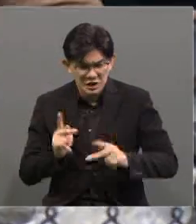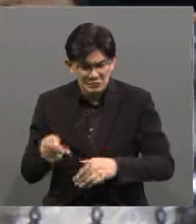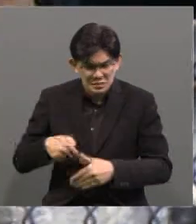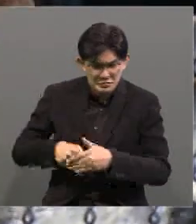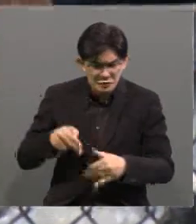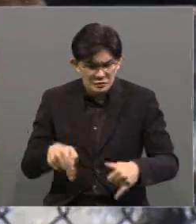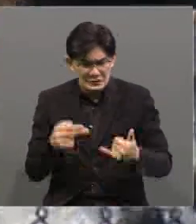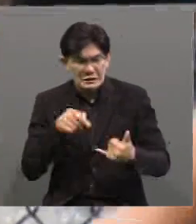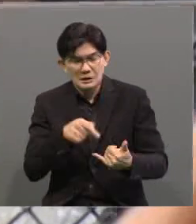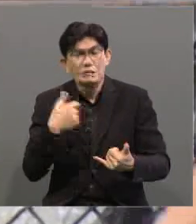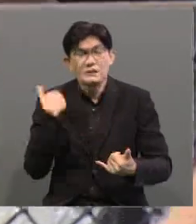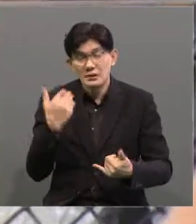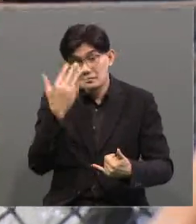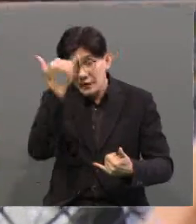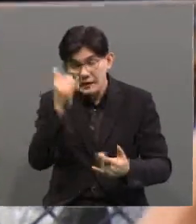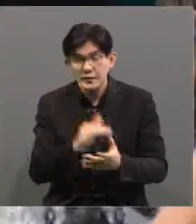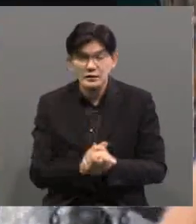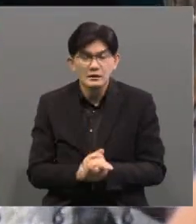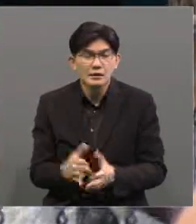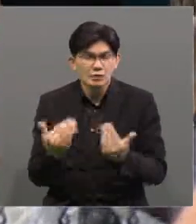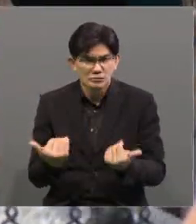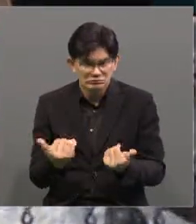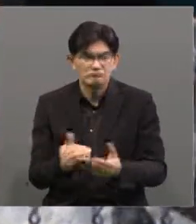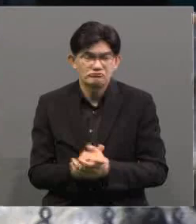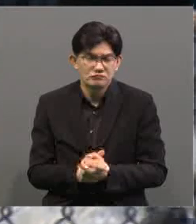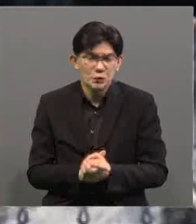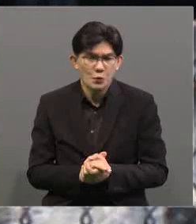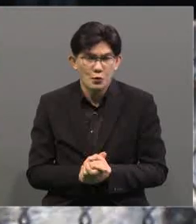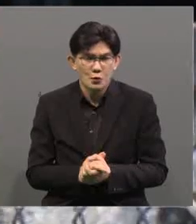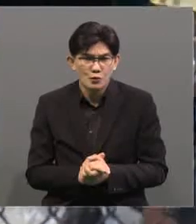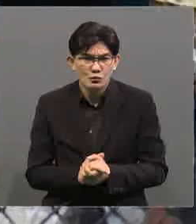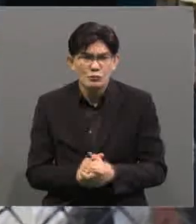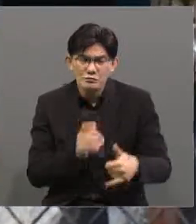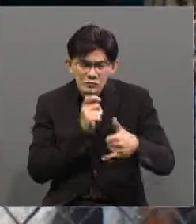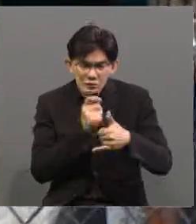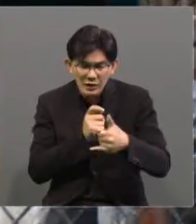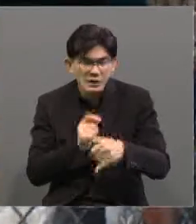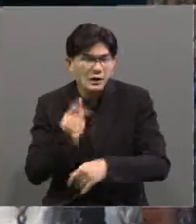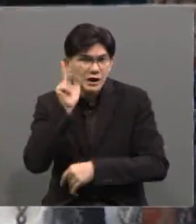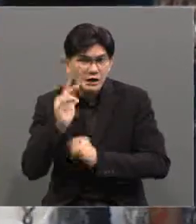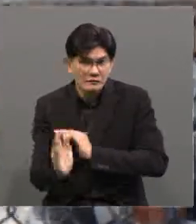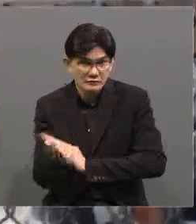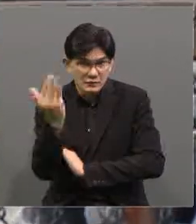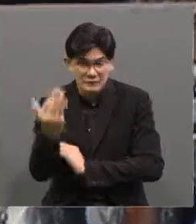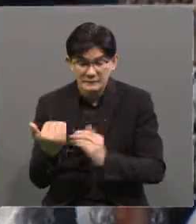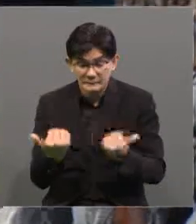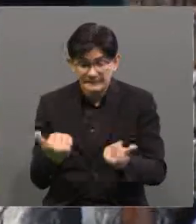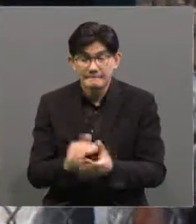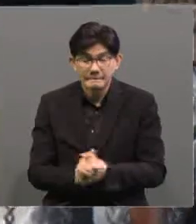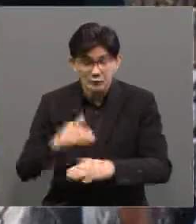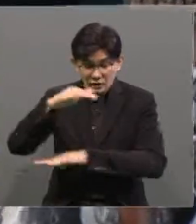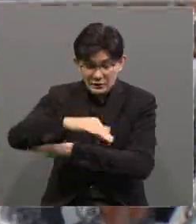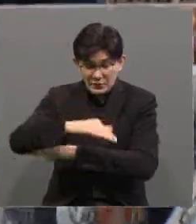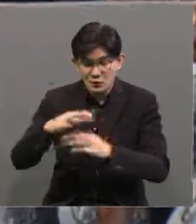ปืนแล้วไปยิงในงานจนเหตุการณ์เกิดขึ้นแบบนี้นะคะอันนี้คือสิ่งที่บิ๊กโจ๊กให้สัมภาษณ์กับสื่อตั้งแต่ช่วงเช้าแล้วก็บอกว่าเดี๋ยว